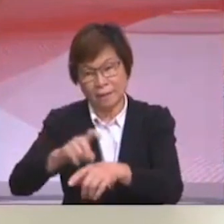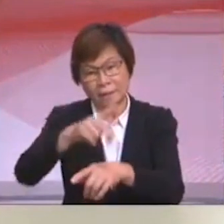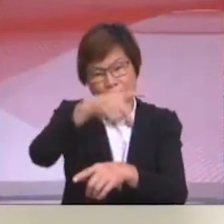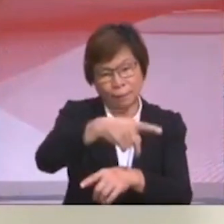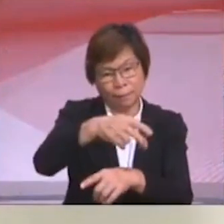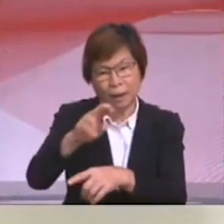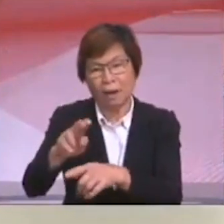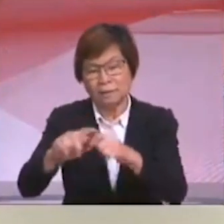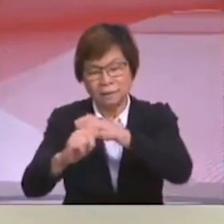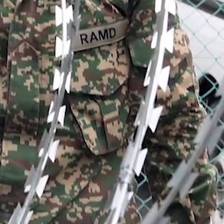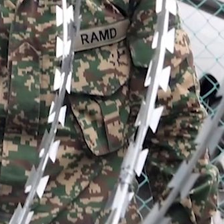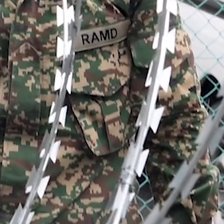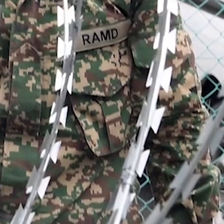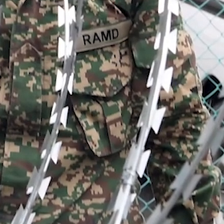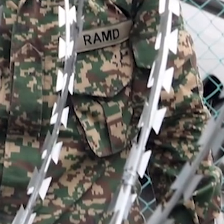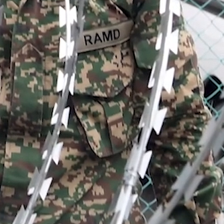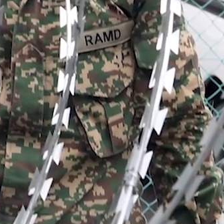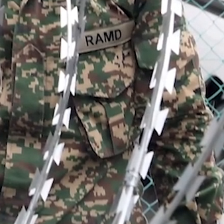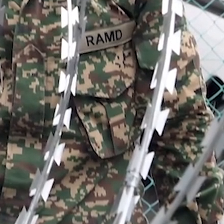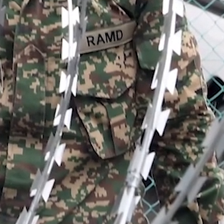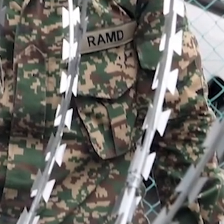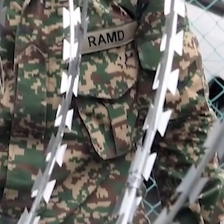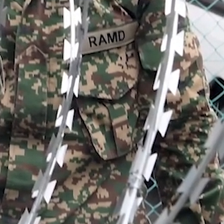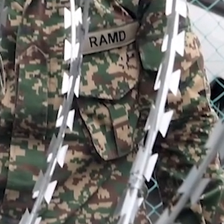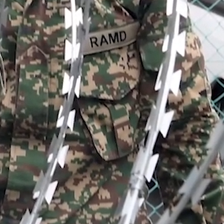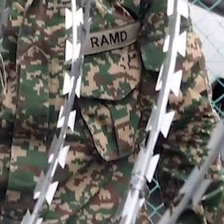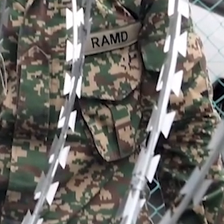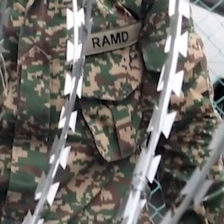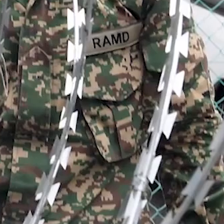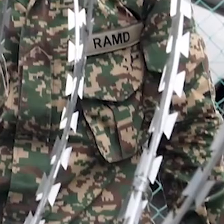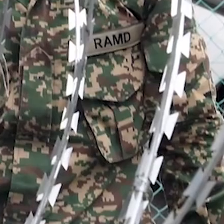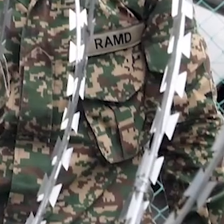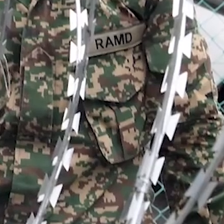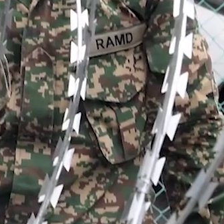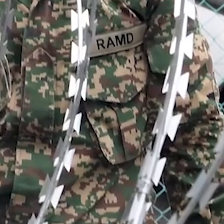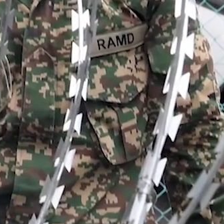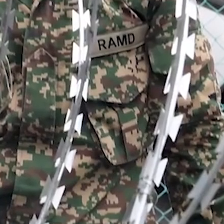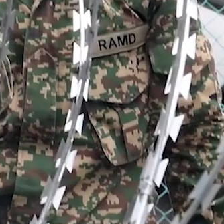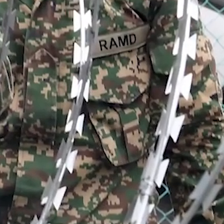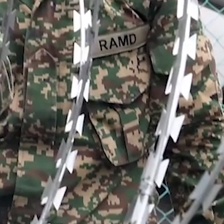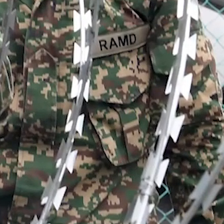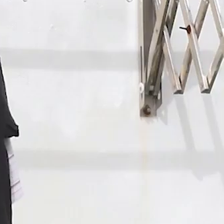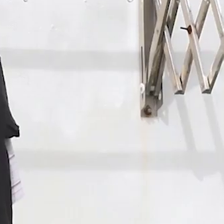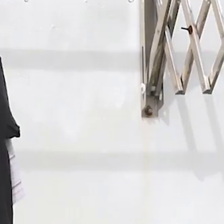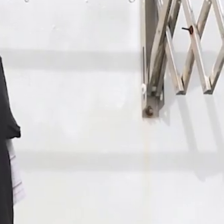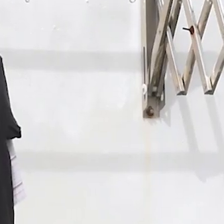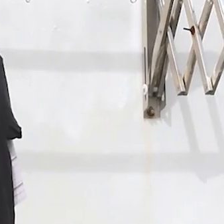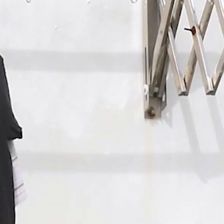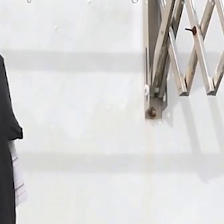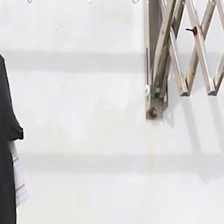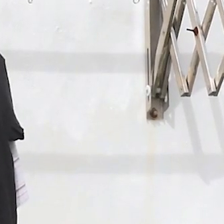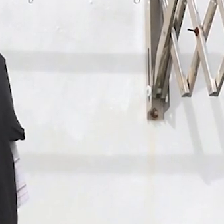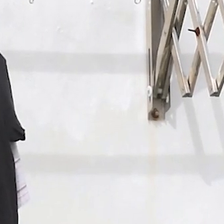PPR Taman Harmoni. Seperti kita maklum bahawa kerajaan sebelum ini telah melaksanakan